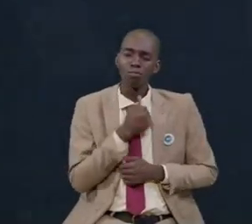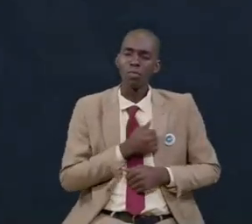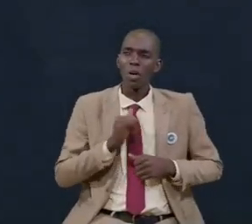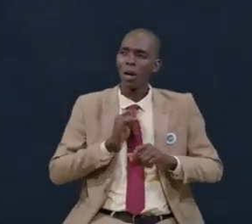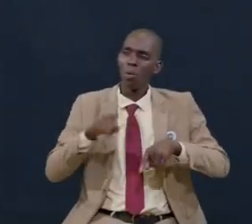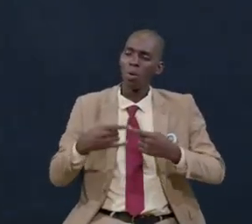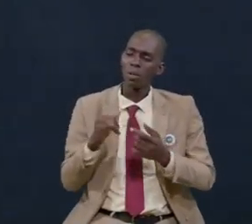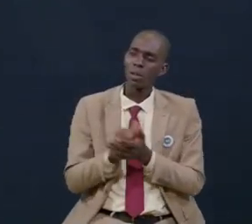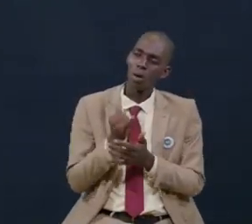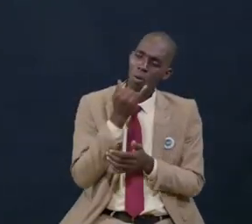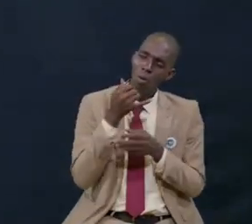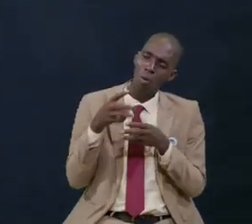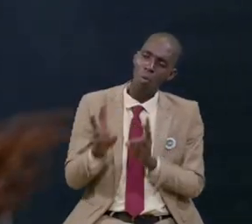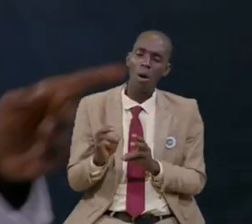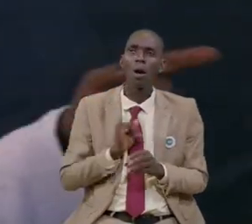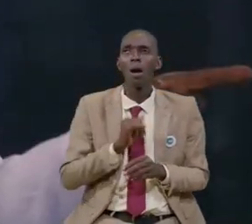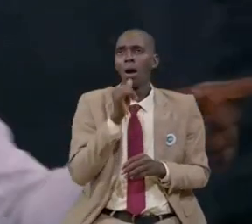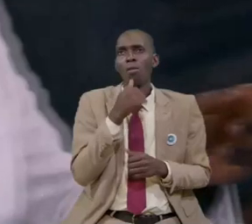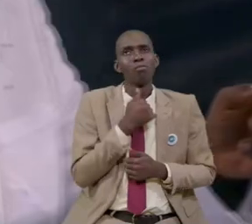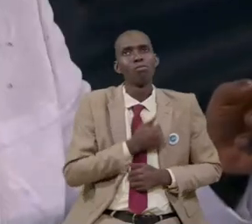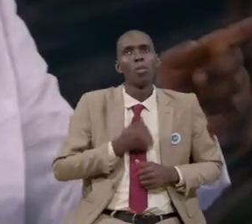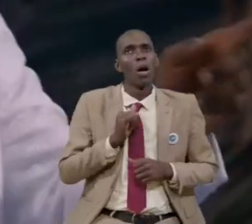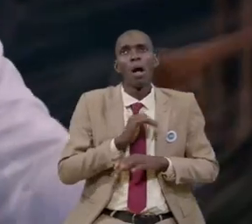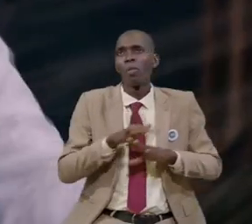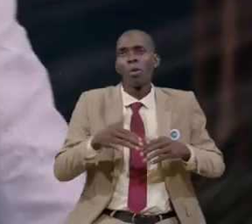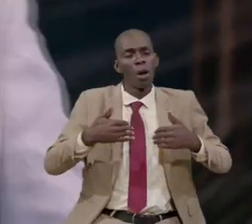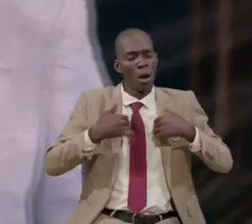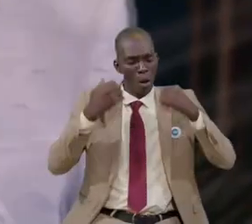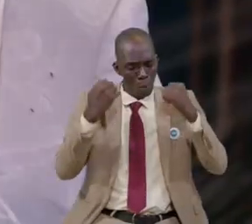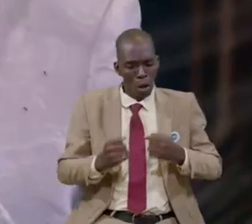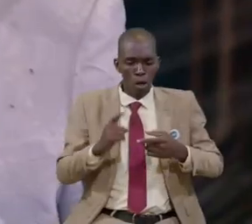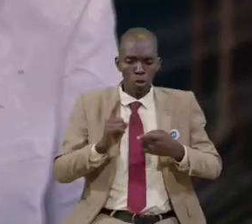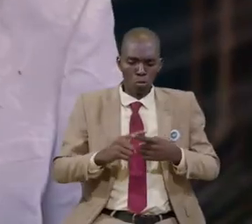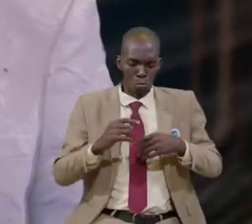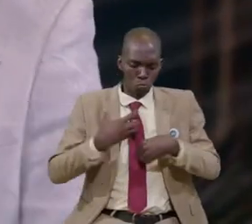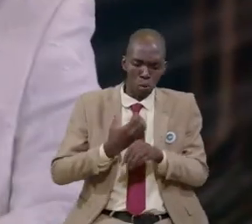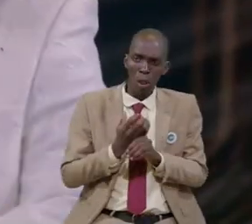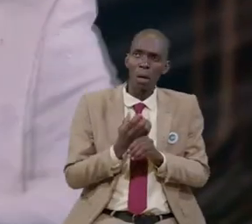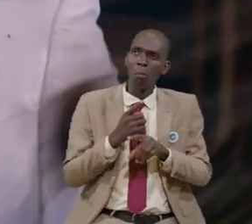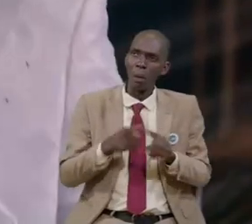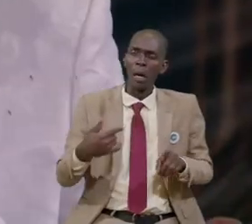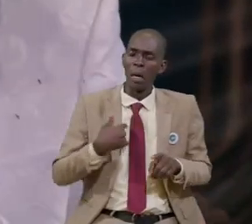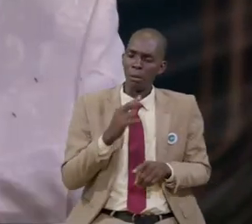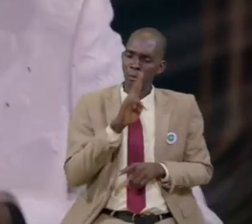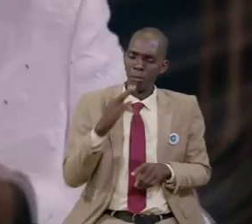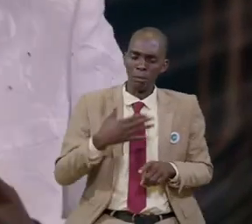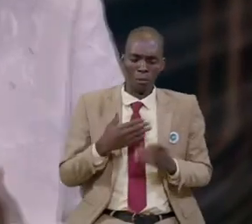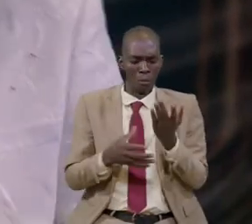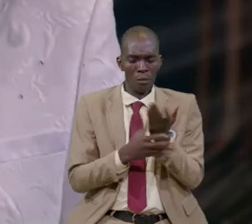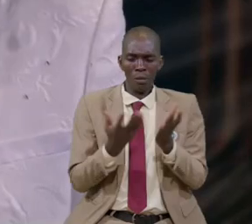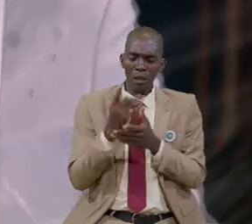repens d'avoir emprunté la direction. Je n'ai pas le pouvoir de créer une vie et j'ai usé de